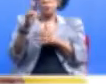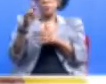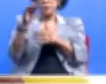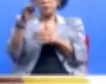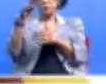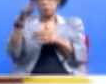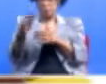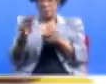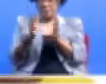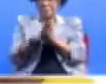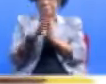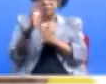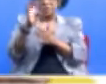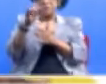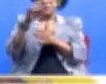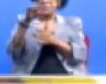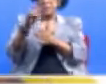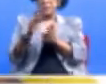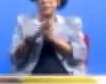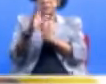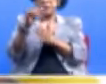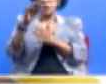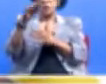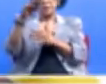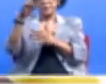Elizabeth wamboi na coraline